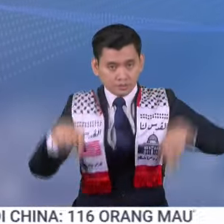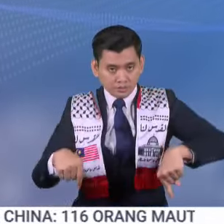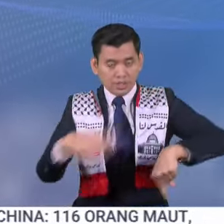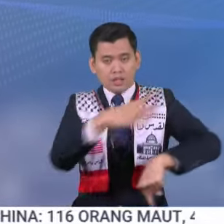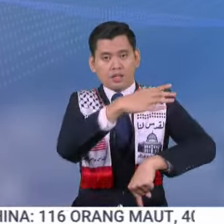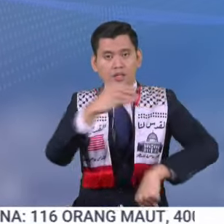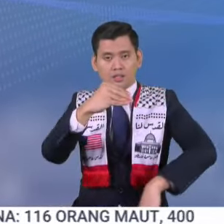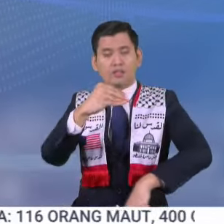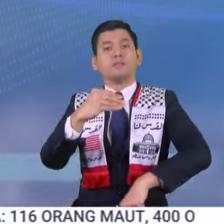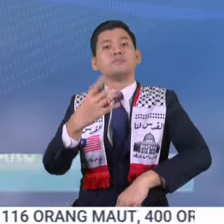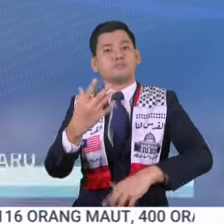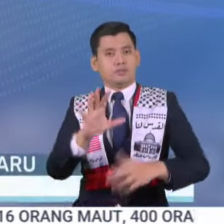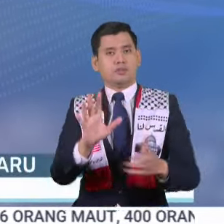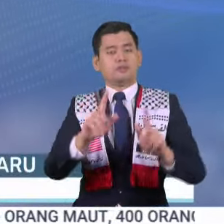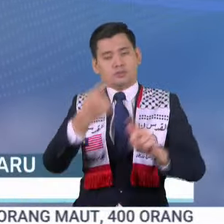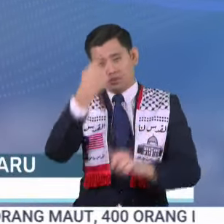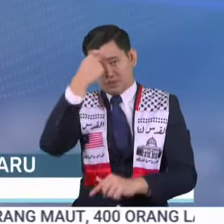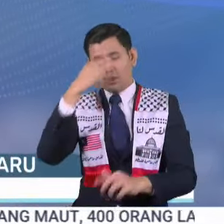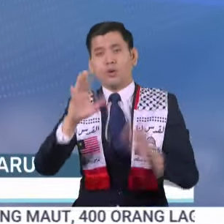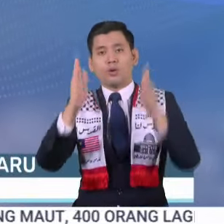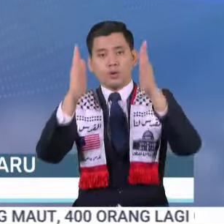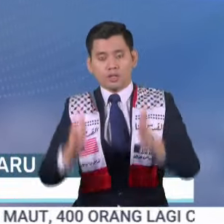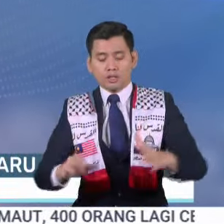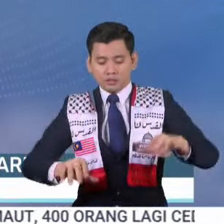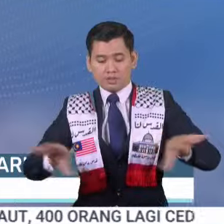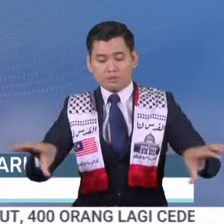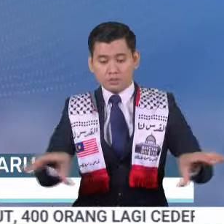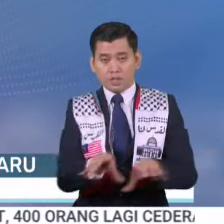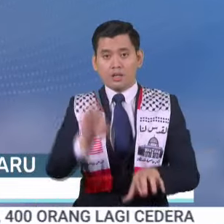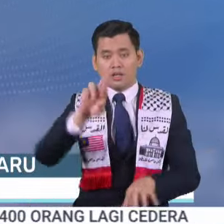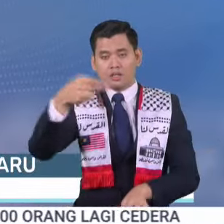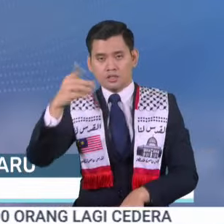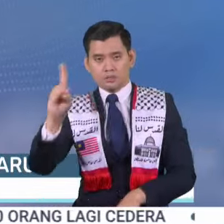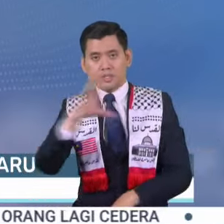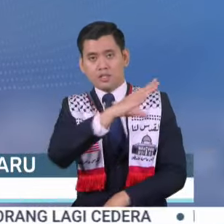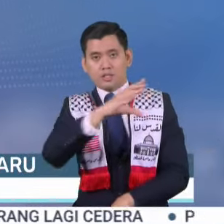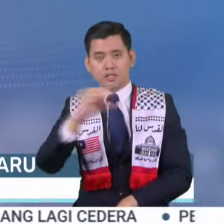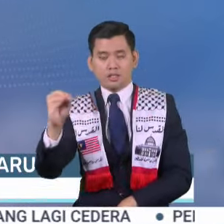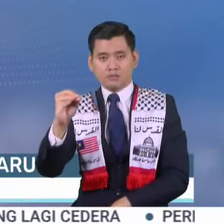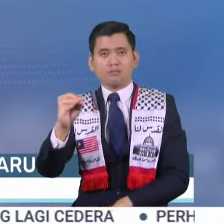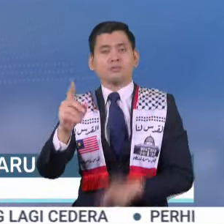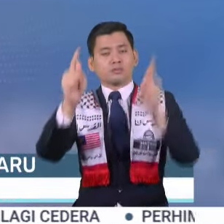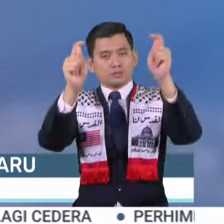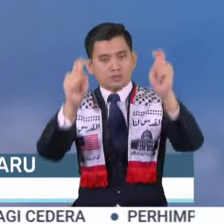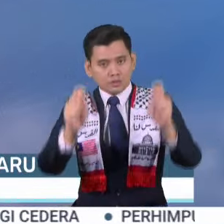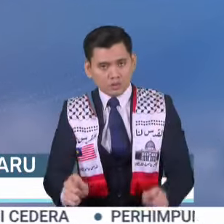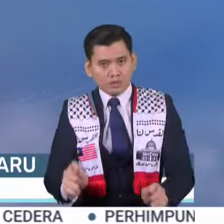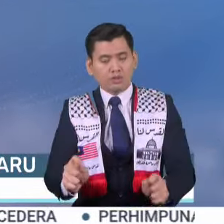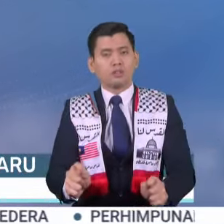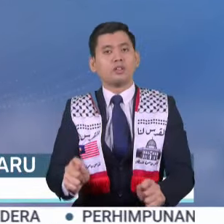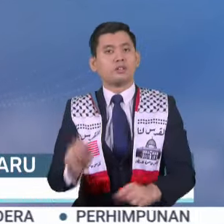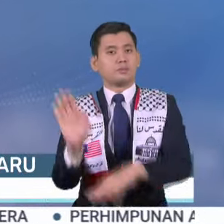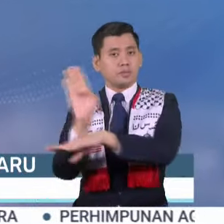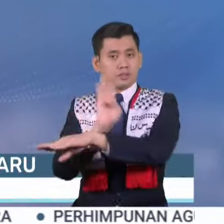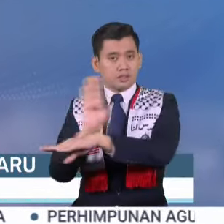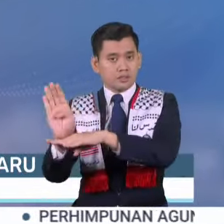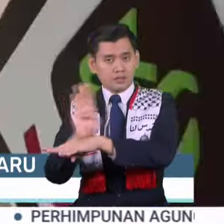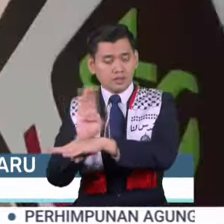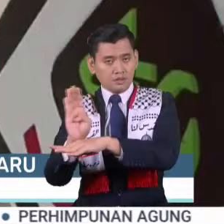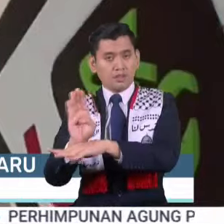pengasas kumpulan perbankan rhb dan tokoh perniagaan itu dilantik bagi menggantikan Tan Sri Azman